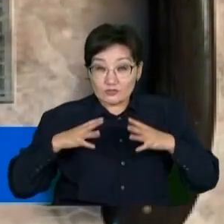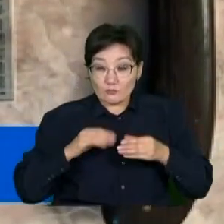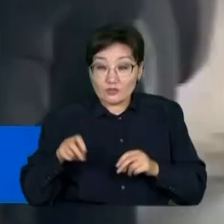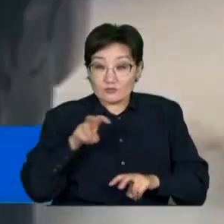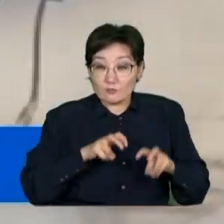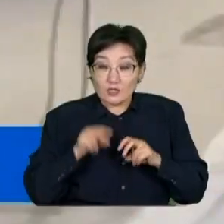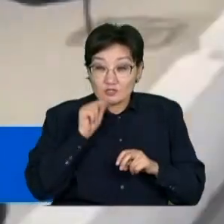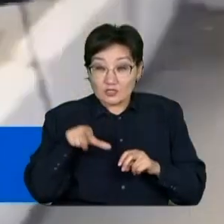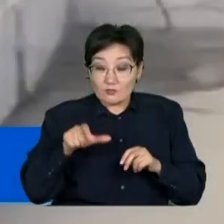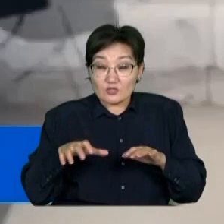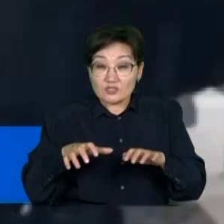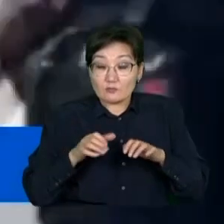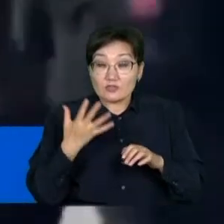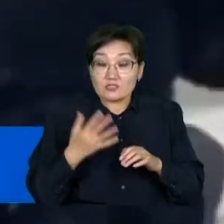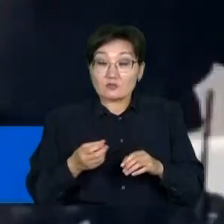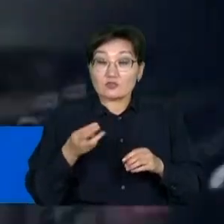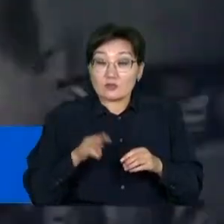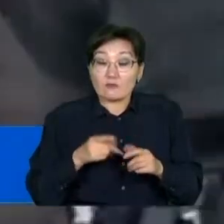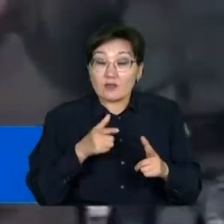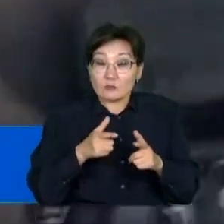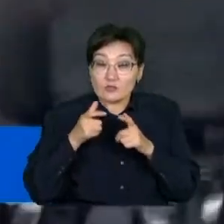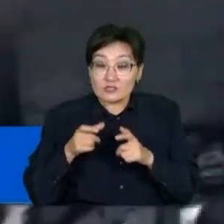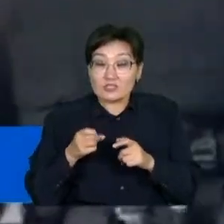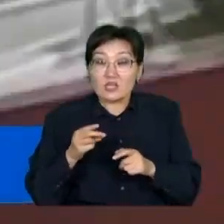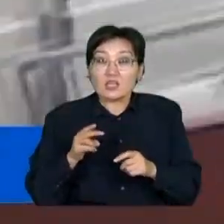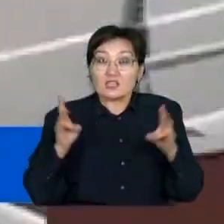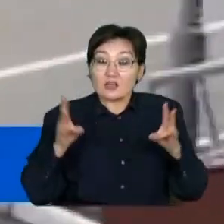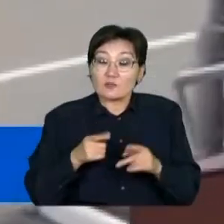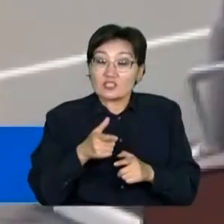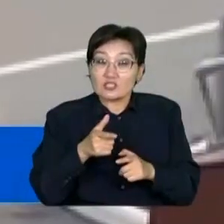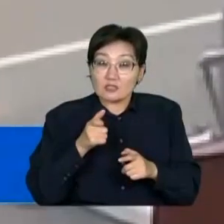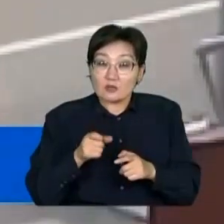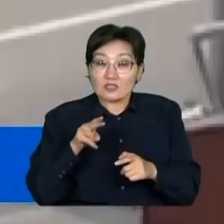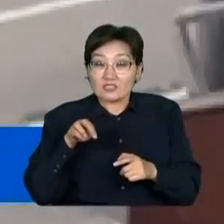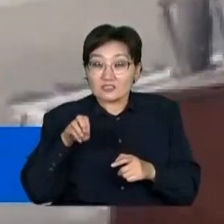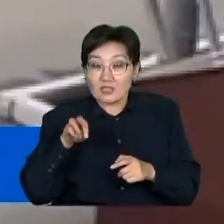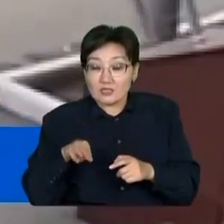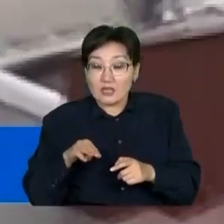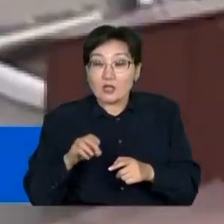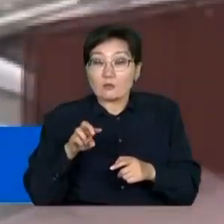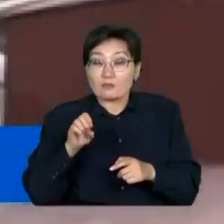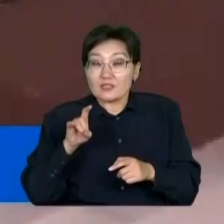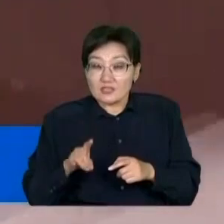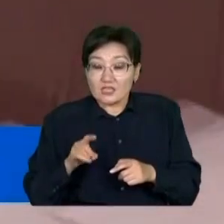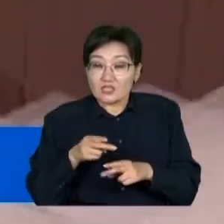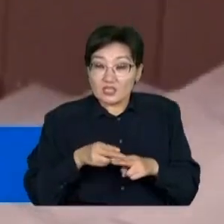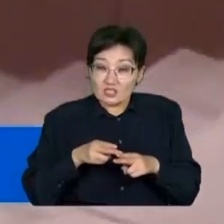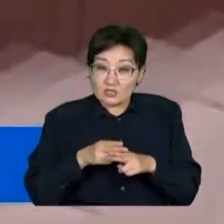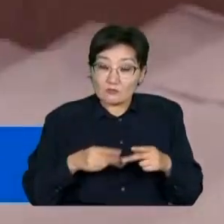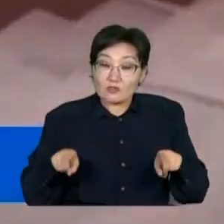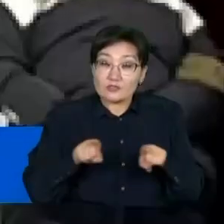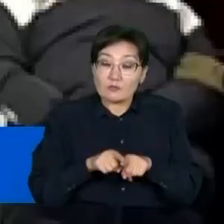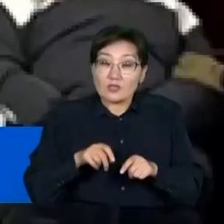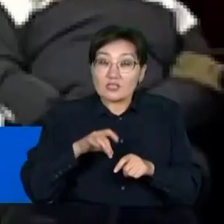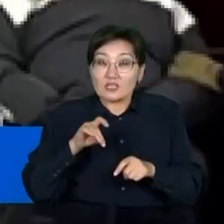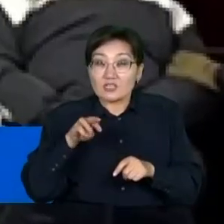обысков у подозреваемых изъяли 5 единиц огнестрельного и травматического оружия, кастеты, биты и ножи кустарного производства, а также